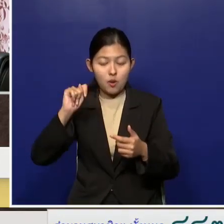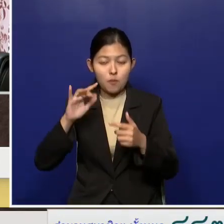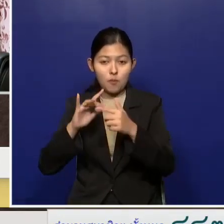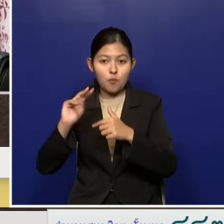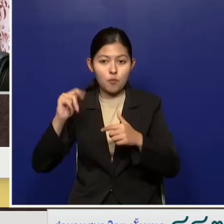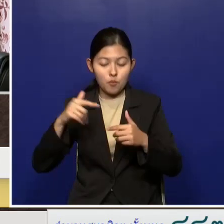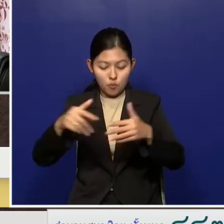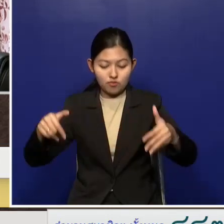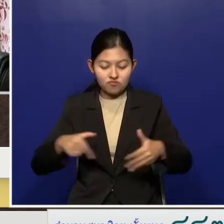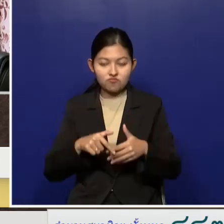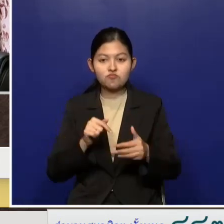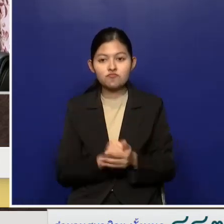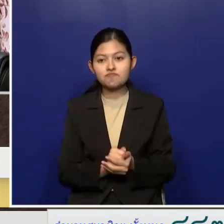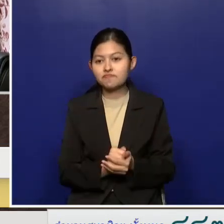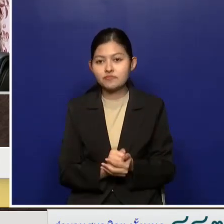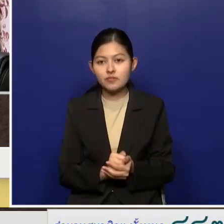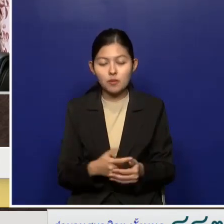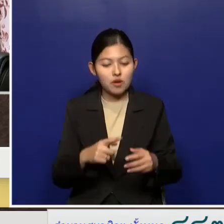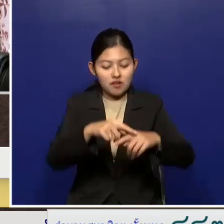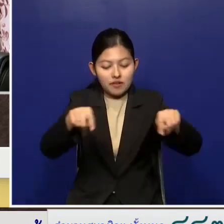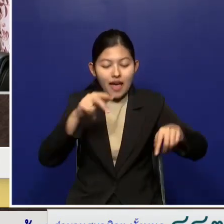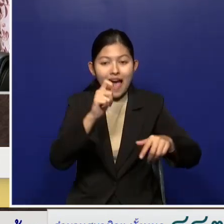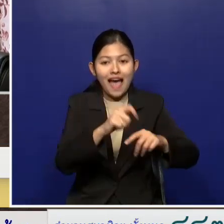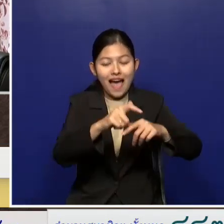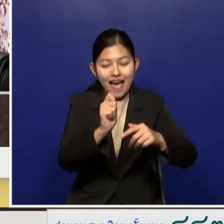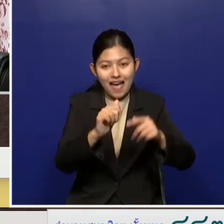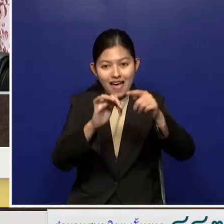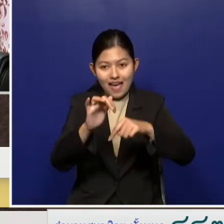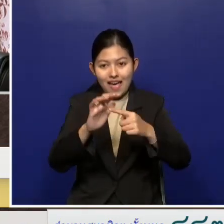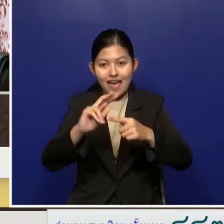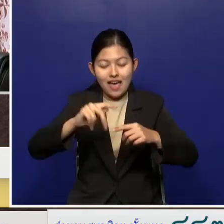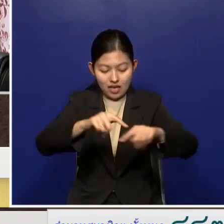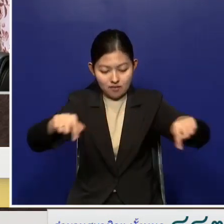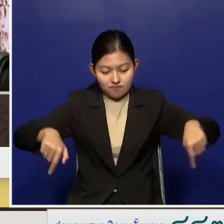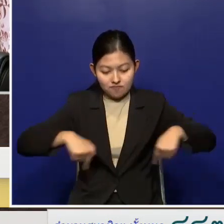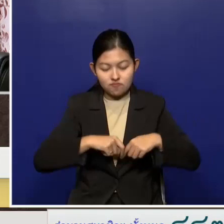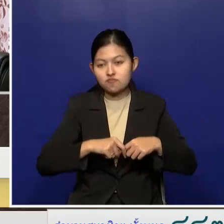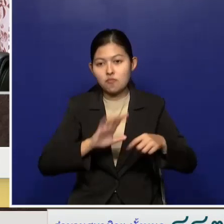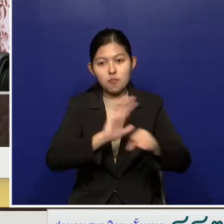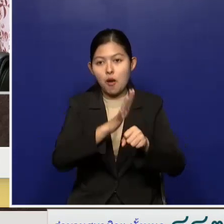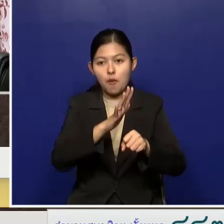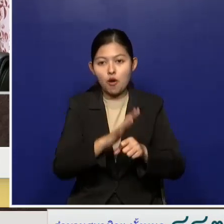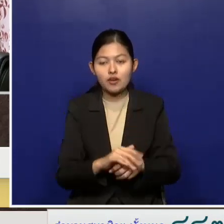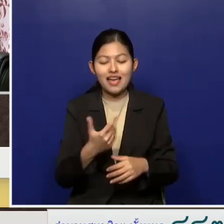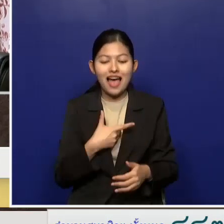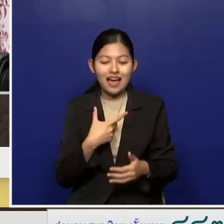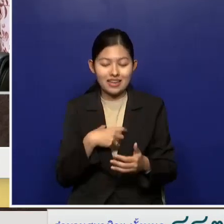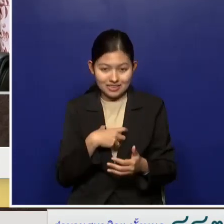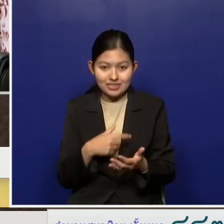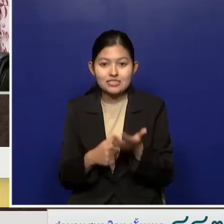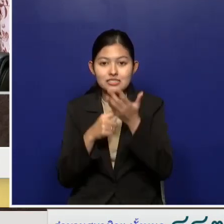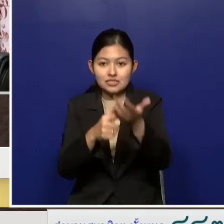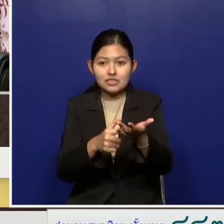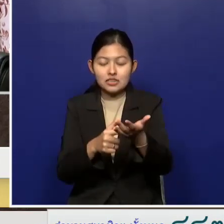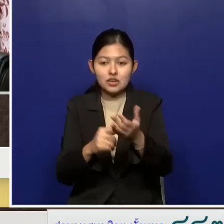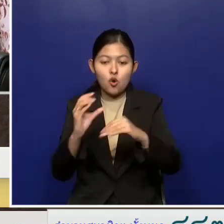ไม่มีเลยสักอ่างเก็บน้ำเดียวดิฉันก็อยากที่จะเสนอว่าโครงการต่างๆที่ทางหน่วยงานของ